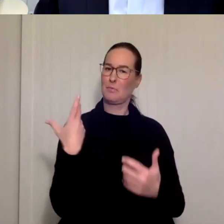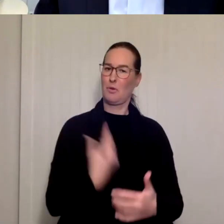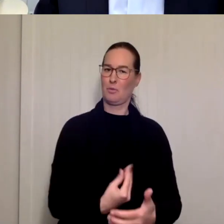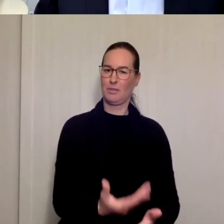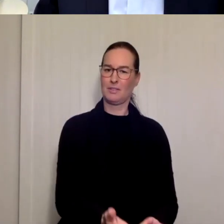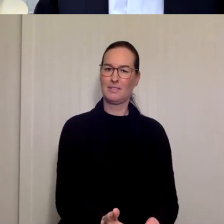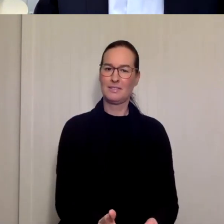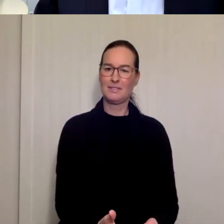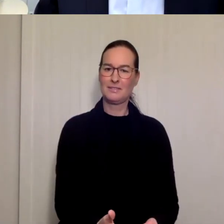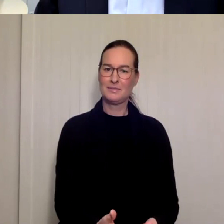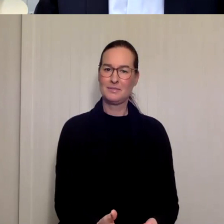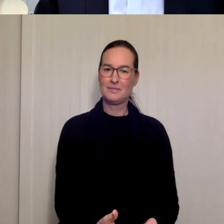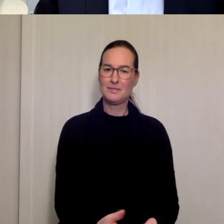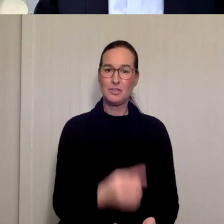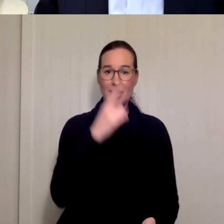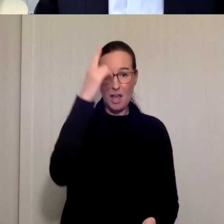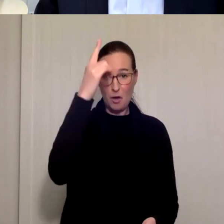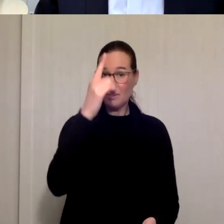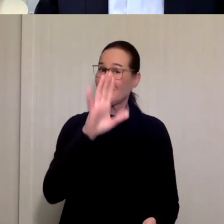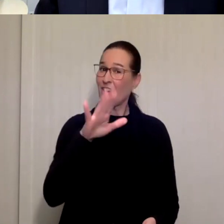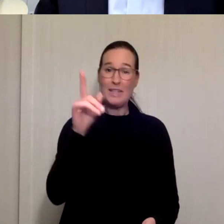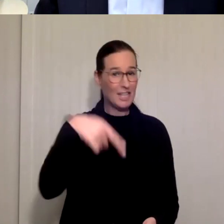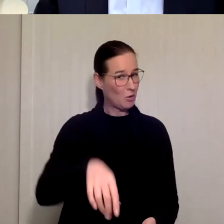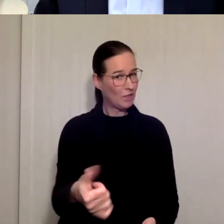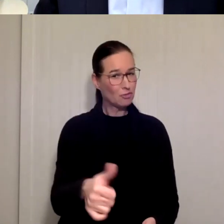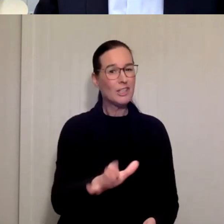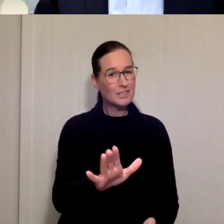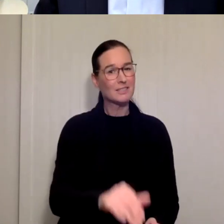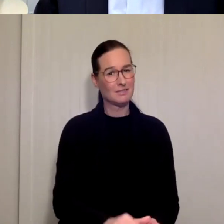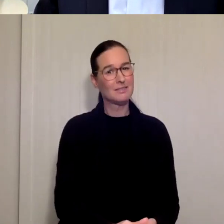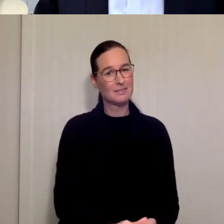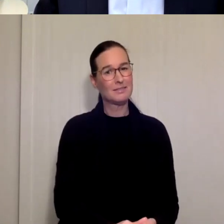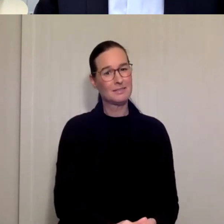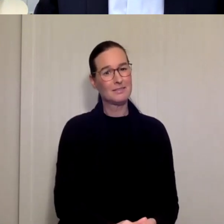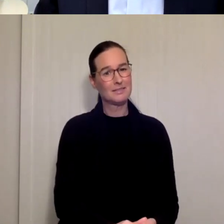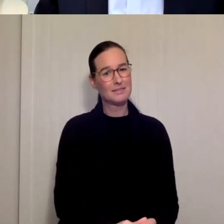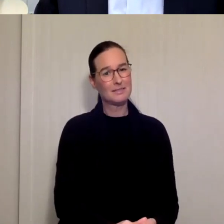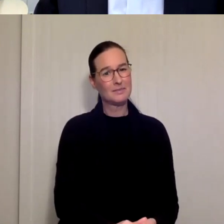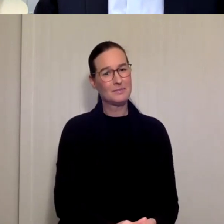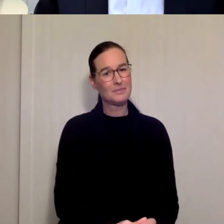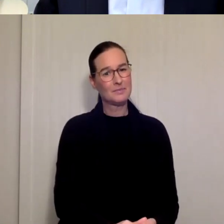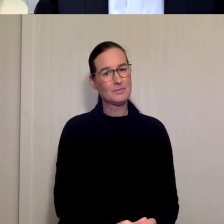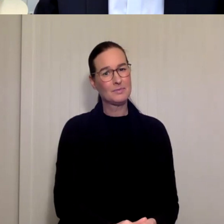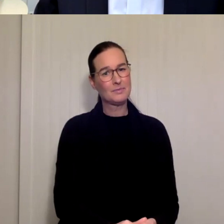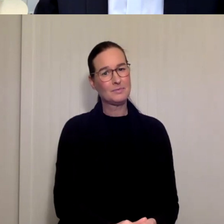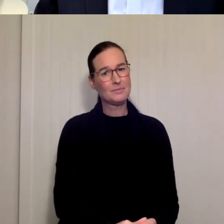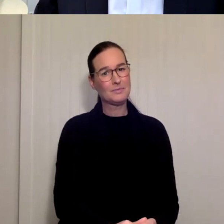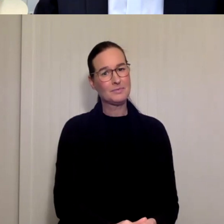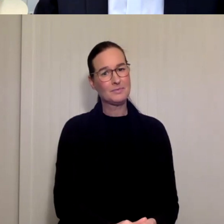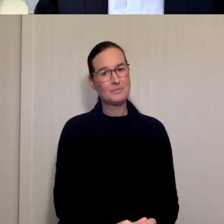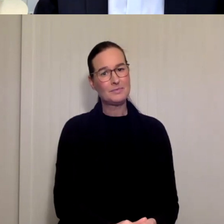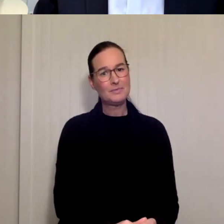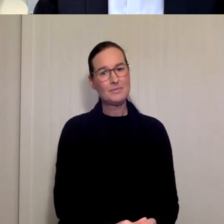Und ich glaube, dieses Element darf man nicht unterschätzen. Also, Frau Friesema hat das ja auch nochmal gesagt, ich meine, der Mensch ist